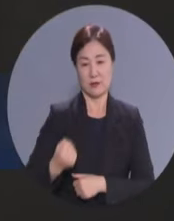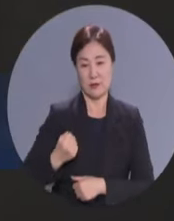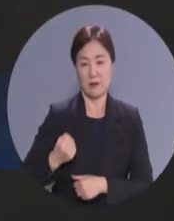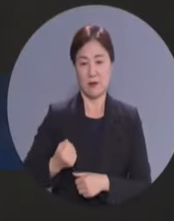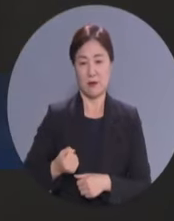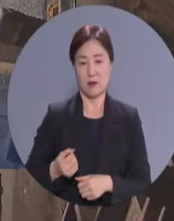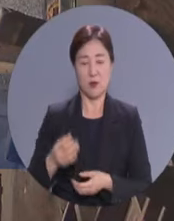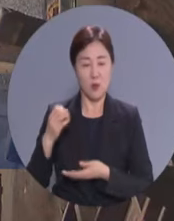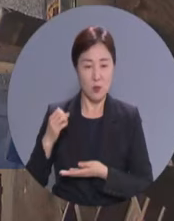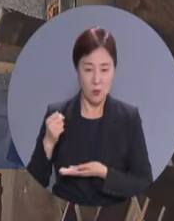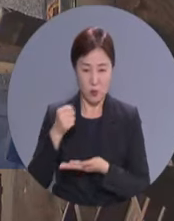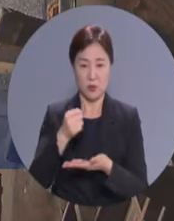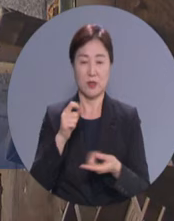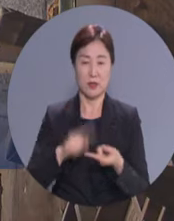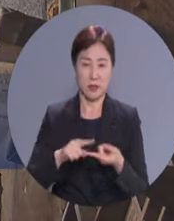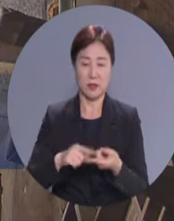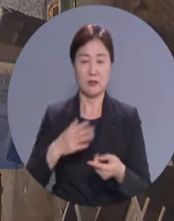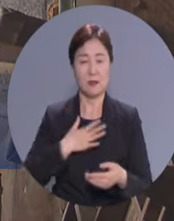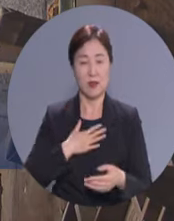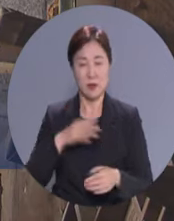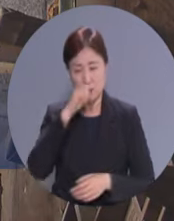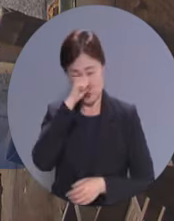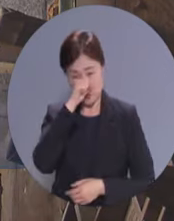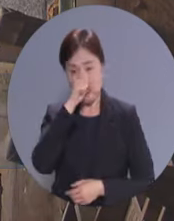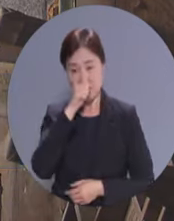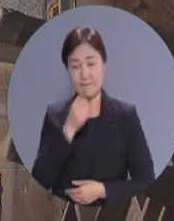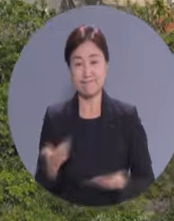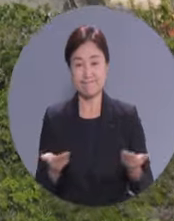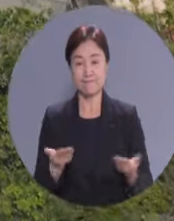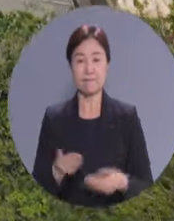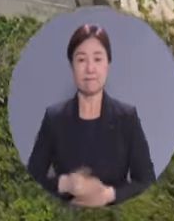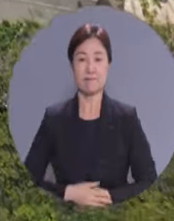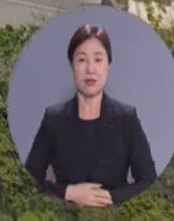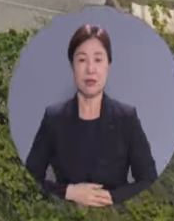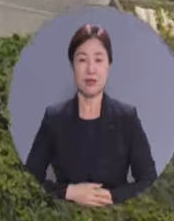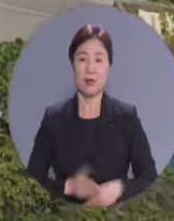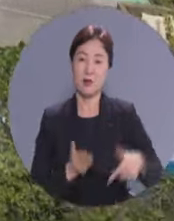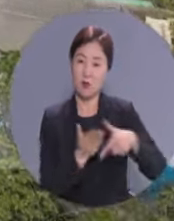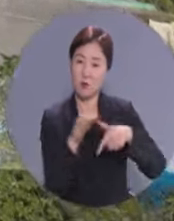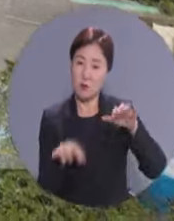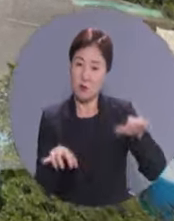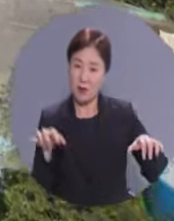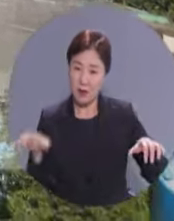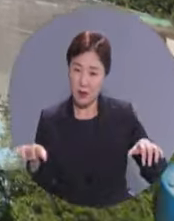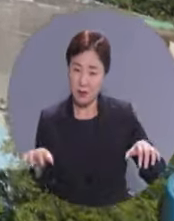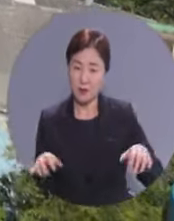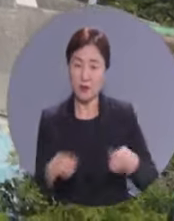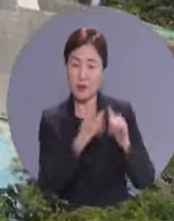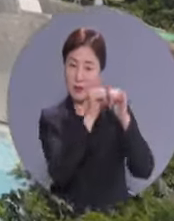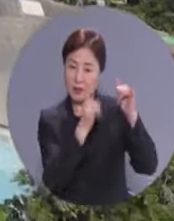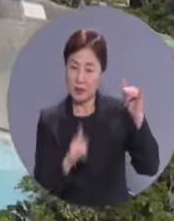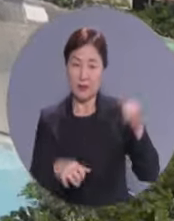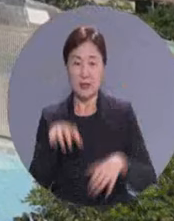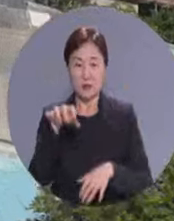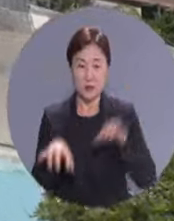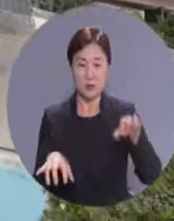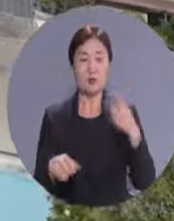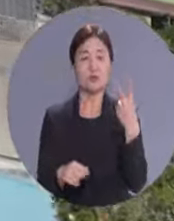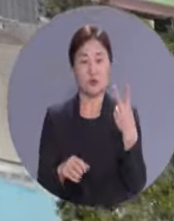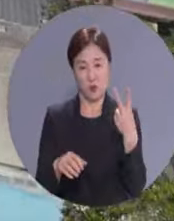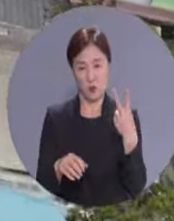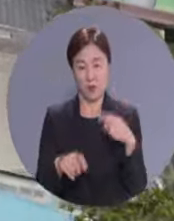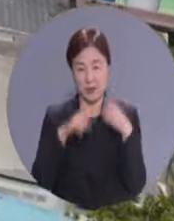미쳐서 한다니까 저한테 굉장히 좋은 일이죠 검은 마을과 함께 검도의 역사적 장소 두 곳이